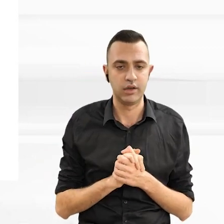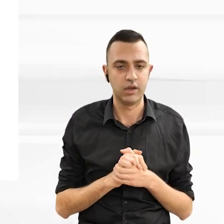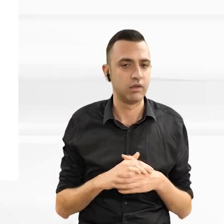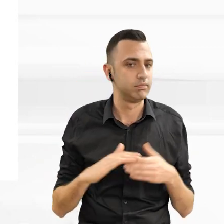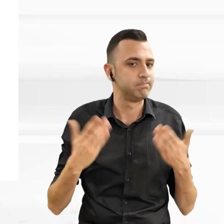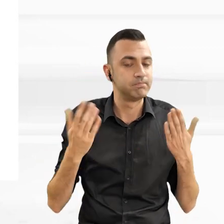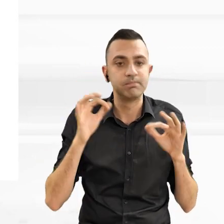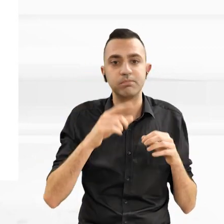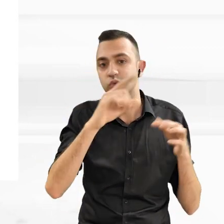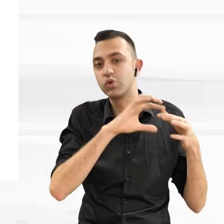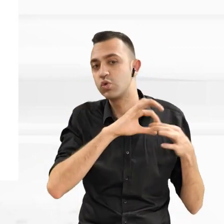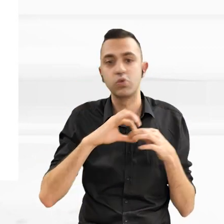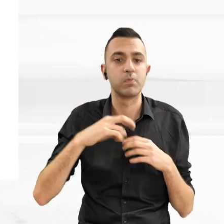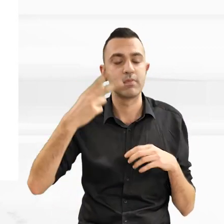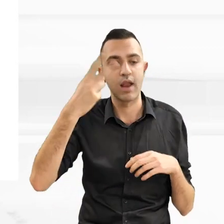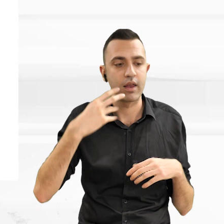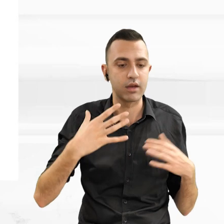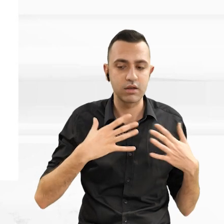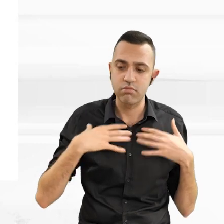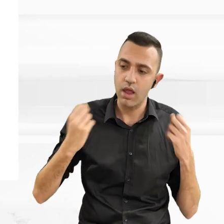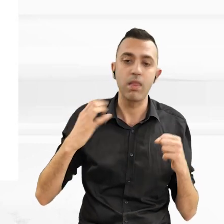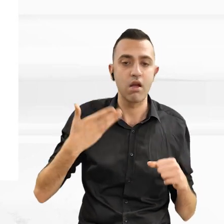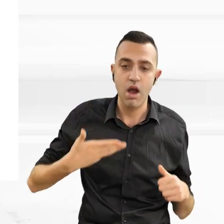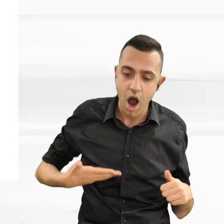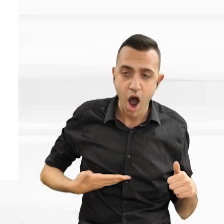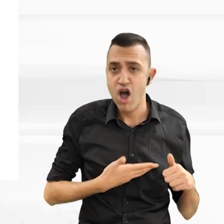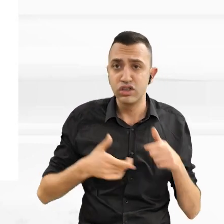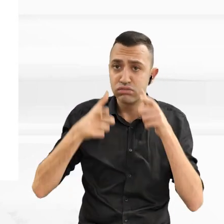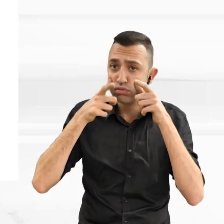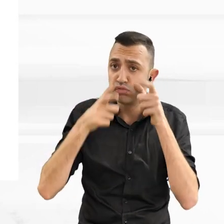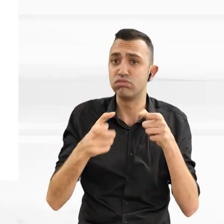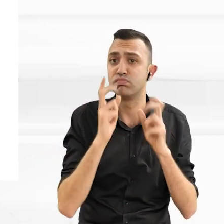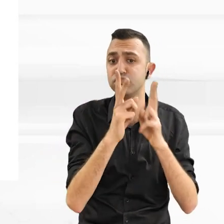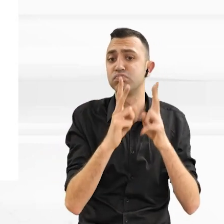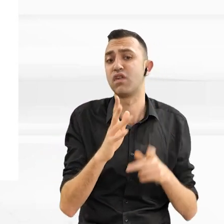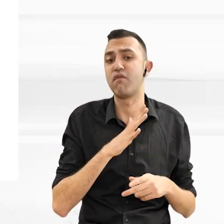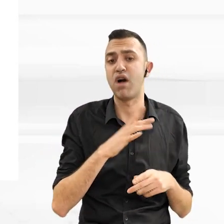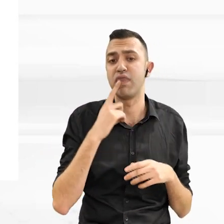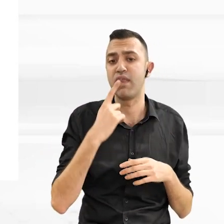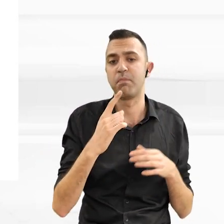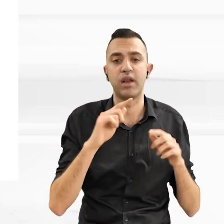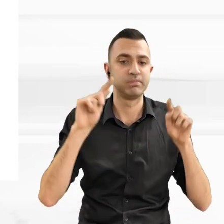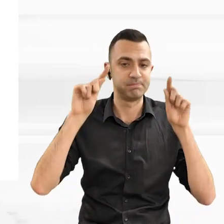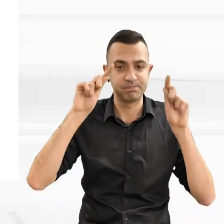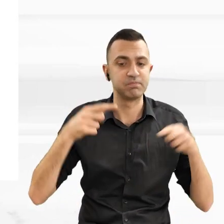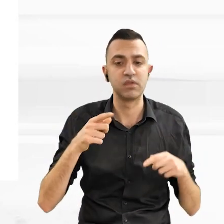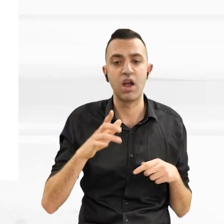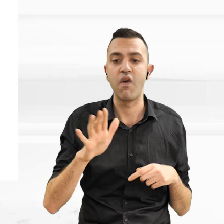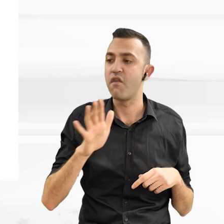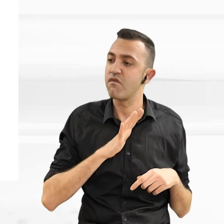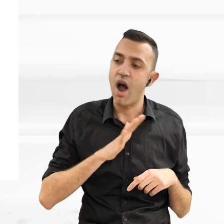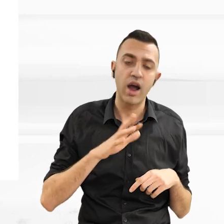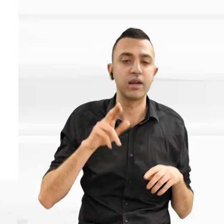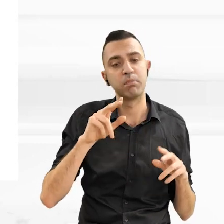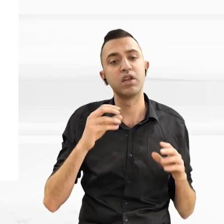Arkadaşlar ben gitti kanaatkar değilsin aç gözlüsün anlamı var Dolayısıyla parantez içinde verilen de böyle yani var olanla